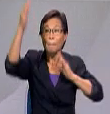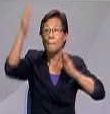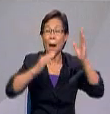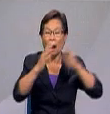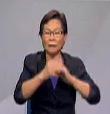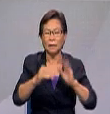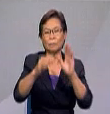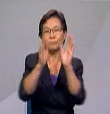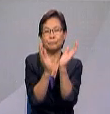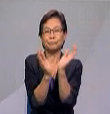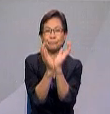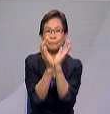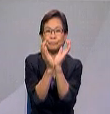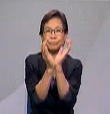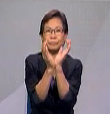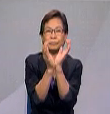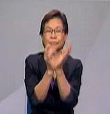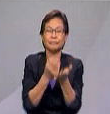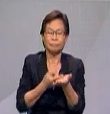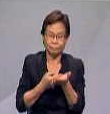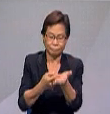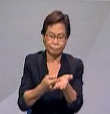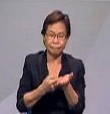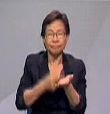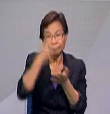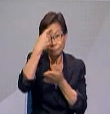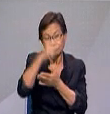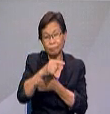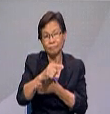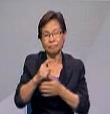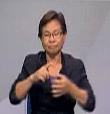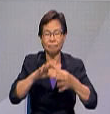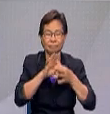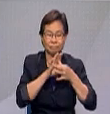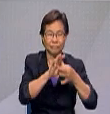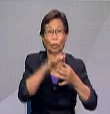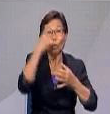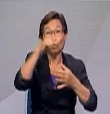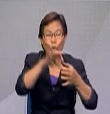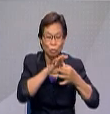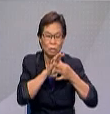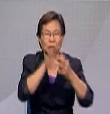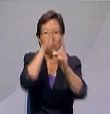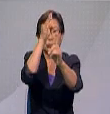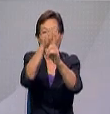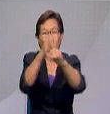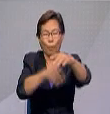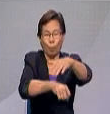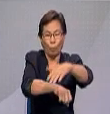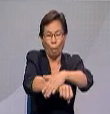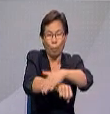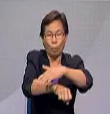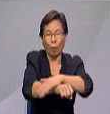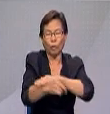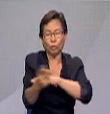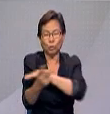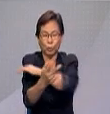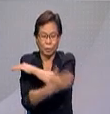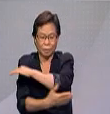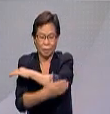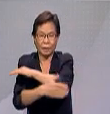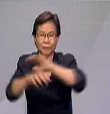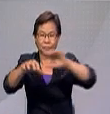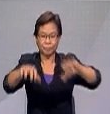Malaysia dan Brunei mengadakan perbincangan bagi menjalin kerjasama mengenai hala tuju bola sepak kedua-dua